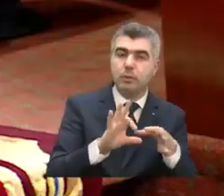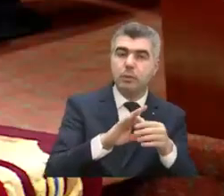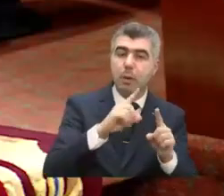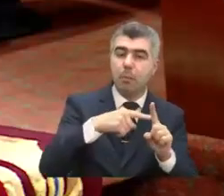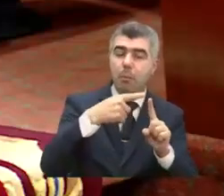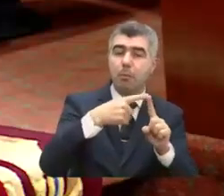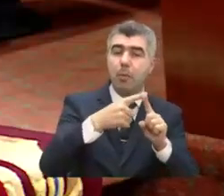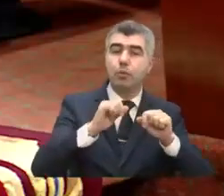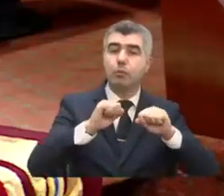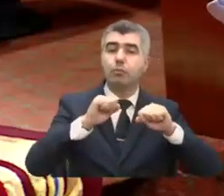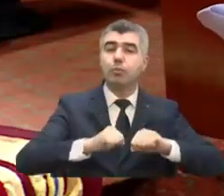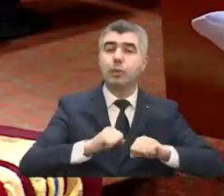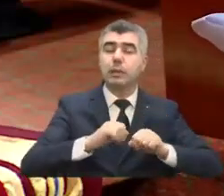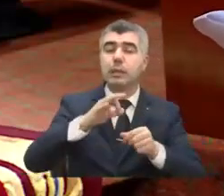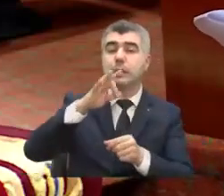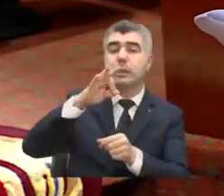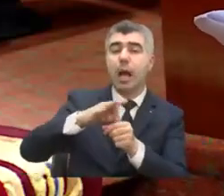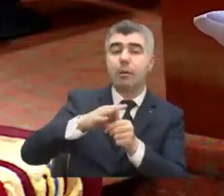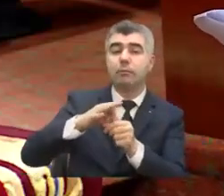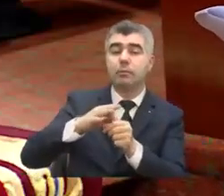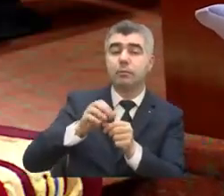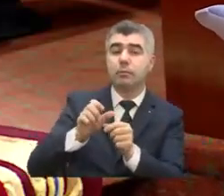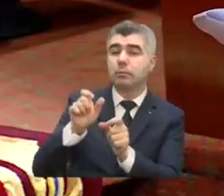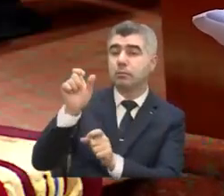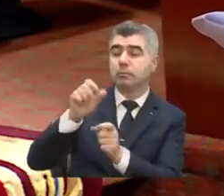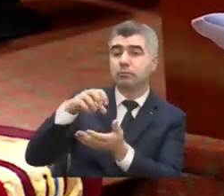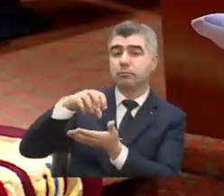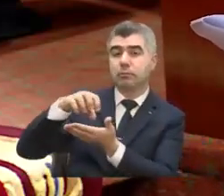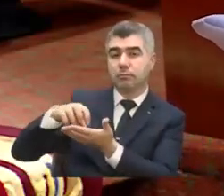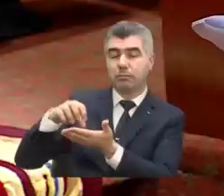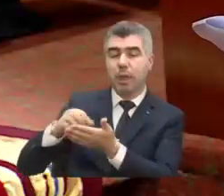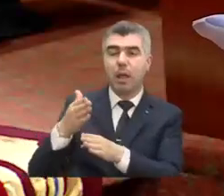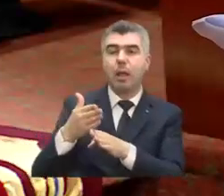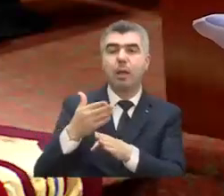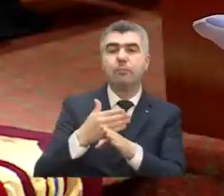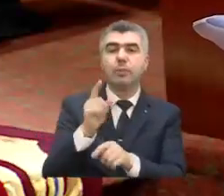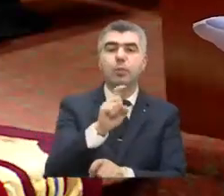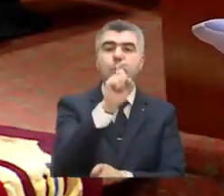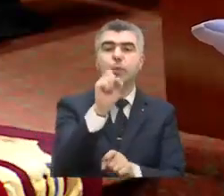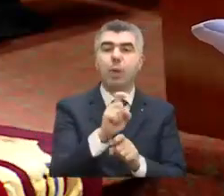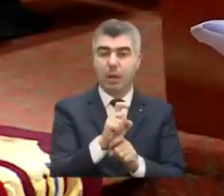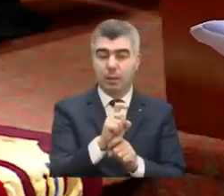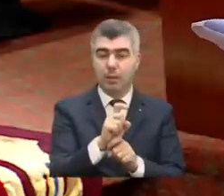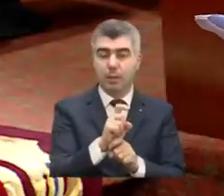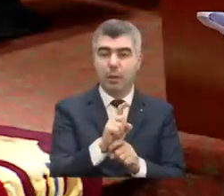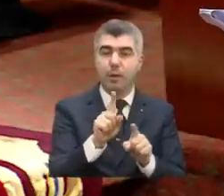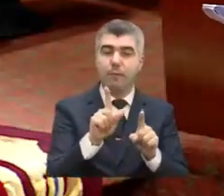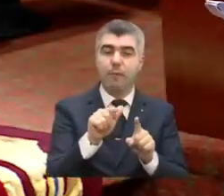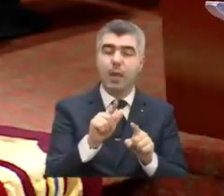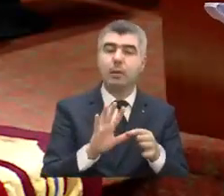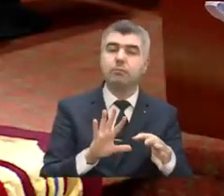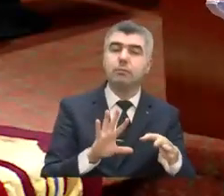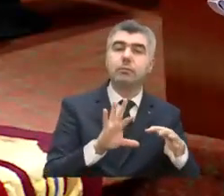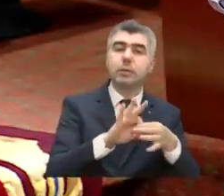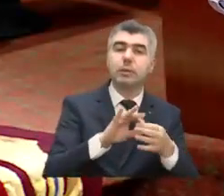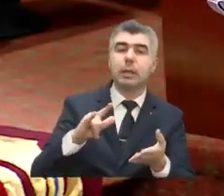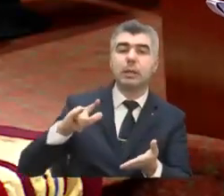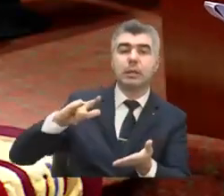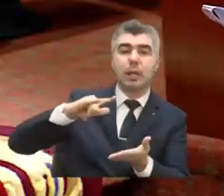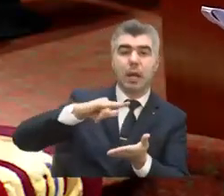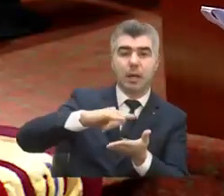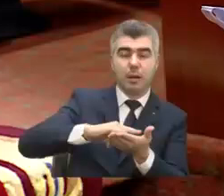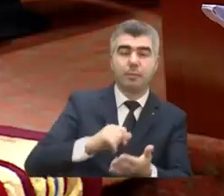الترابيه كما سبق لنا ان تكلمنا في السؤال ديال احد الزملاء ديالكم على الشركه فيما يخص الطائرات